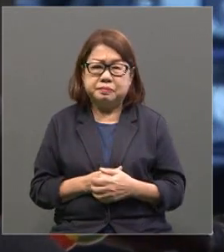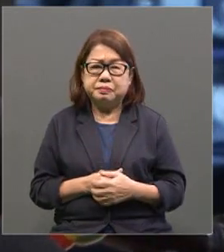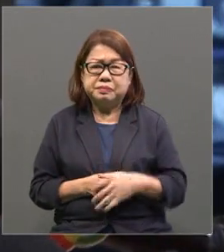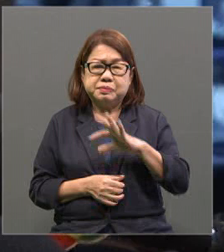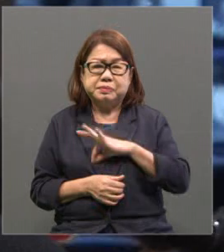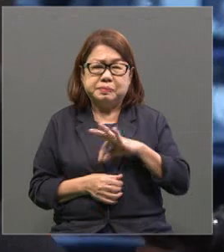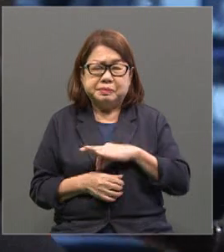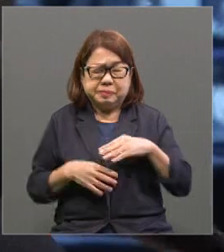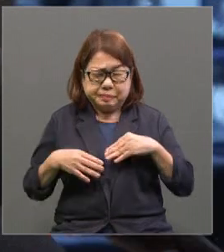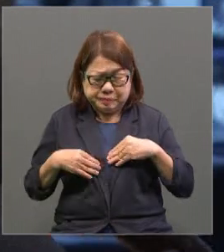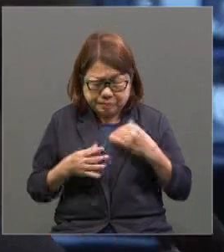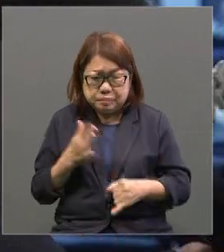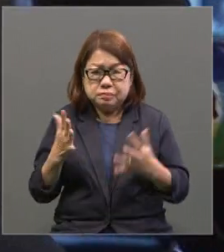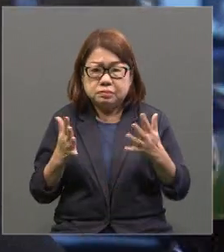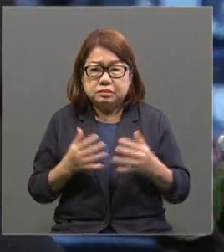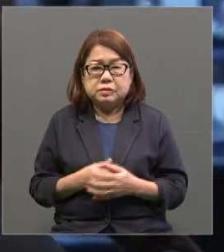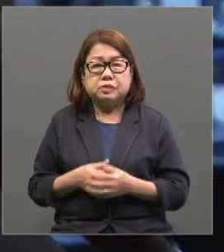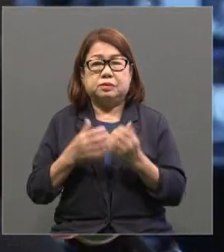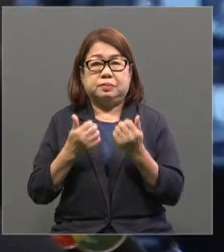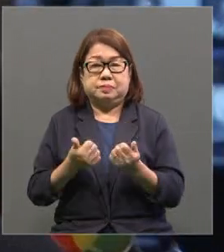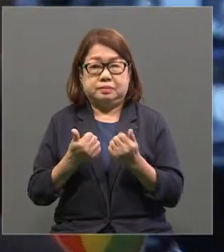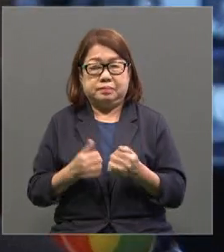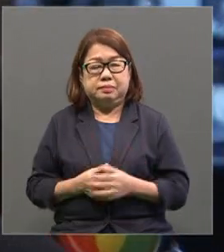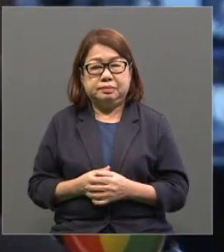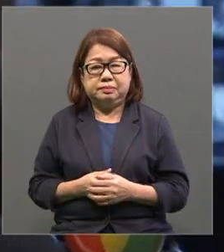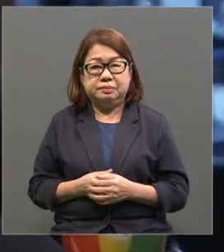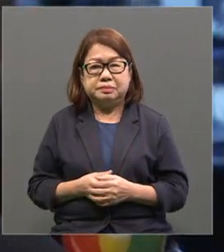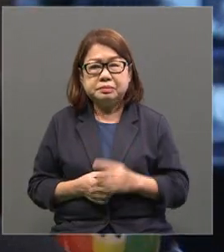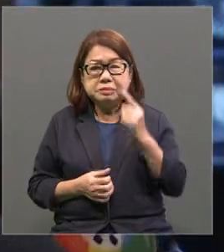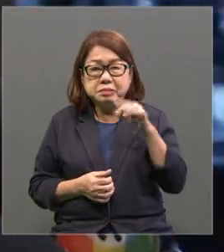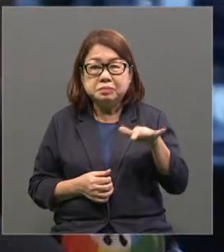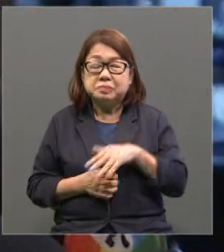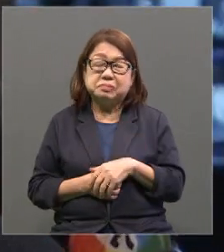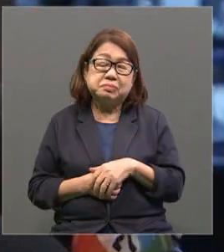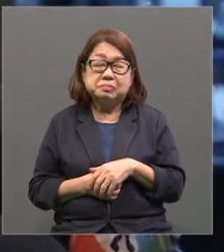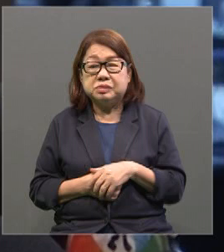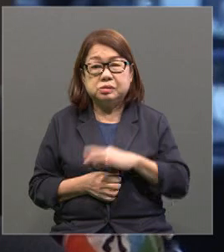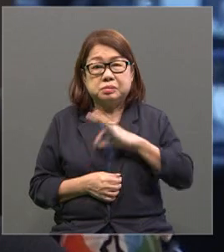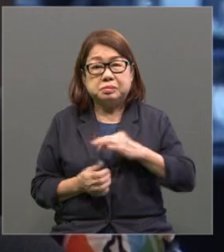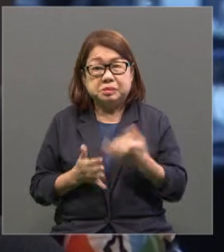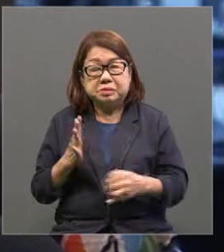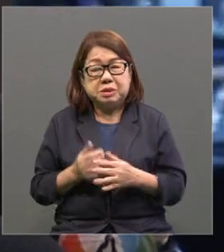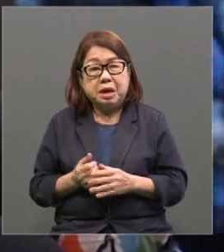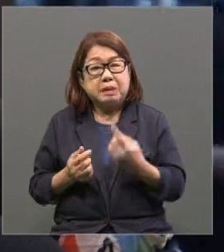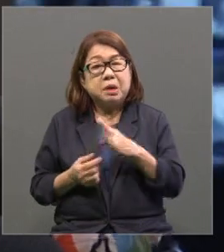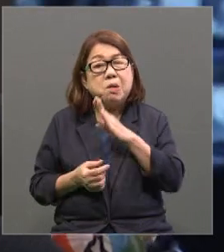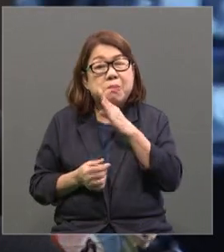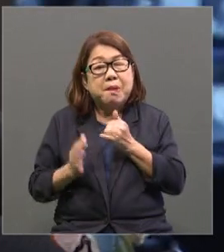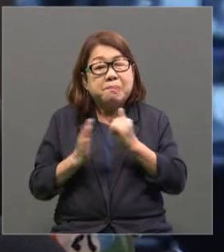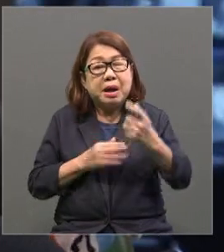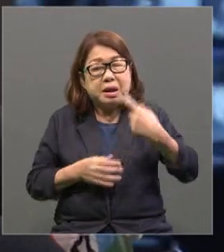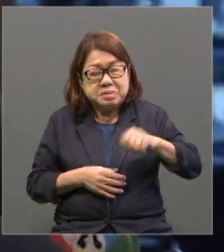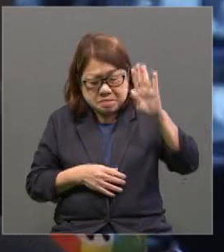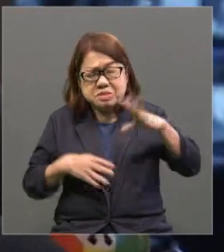นึกผิดนะครับเพราะฉะนั้นวันนี้เนี่ยนะครับนะเมื่อเขาไปสำนึกผิดในศาลเนี่ยผมว่ามันจะสายไปน